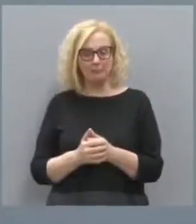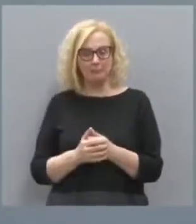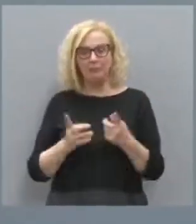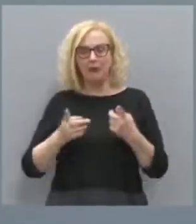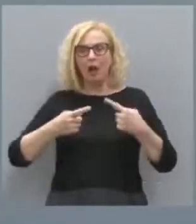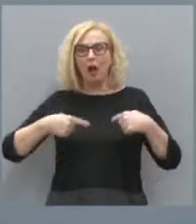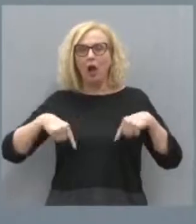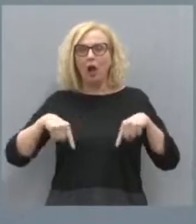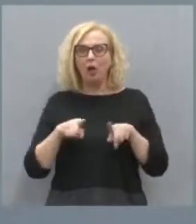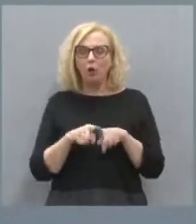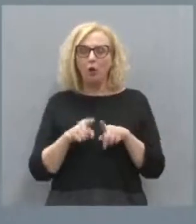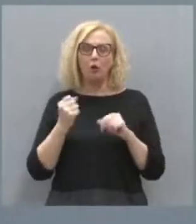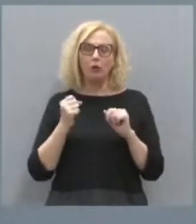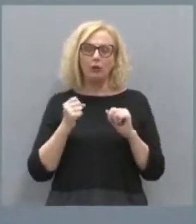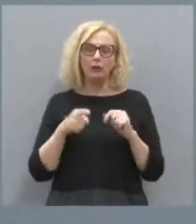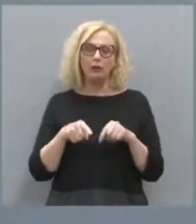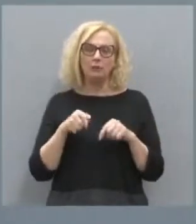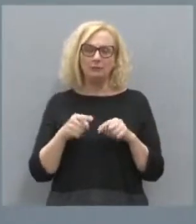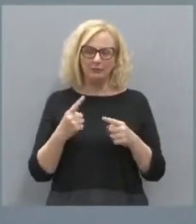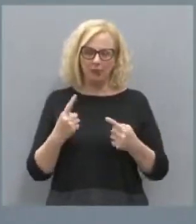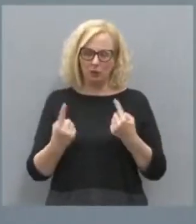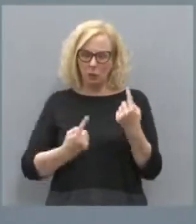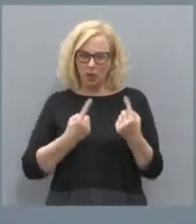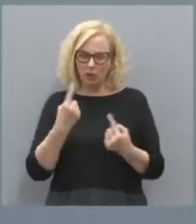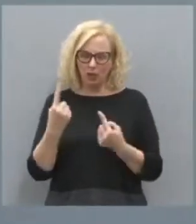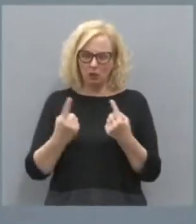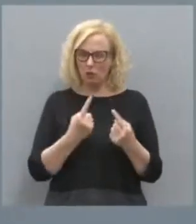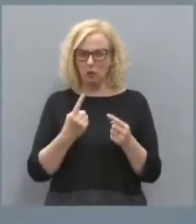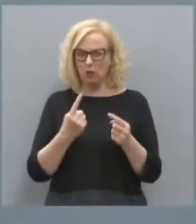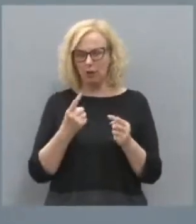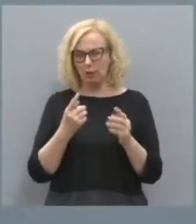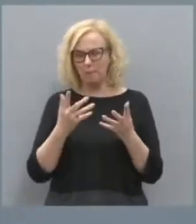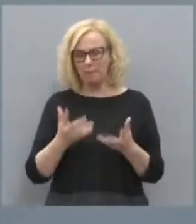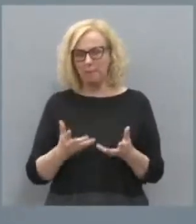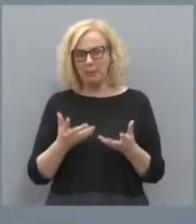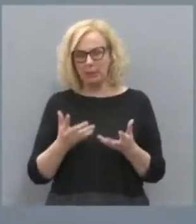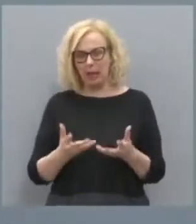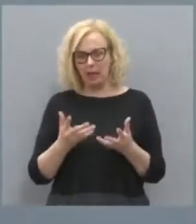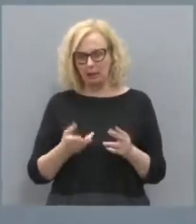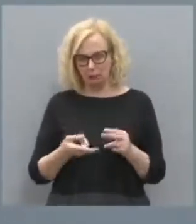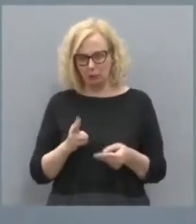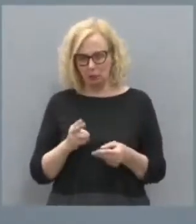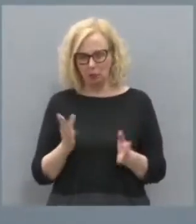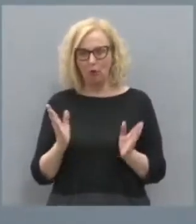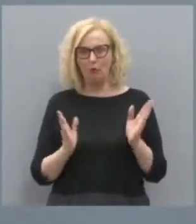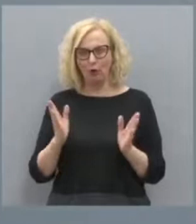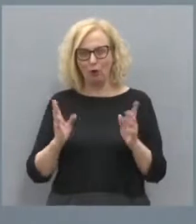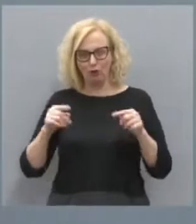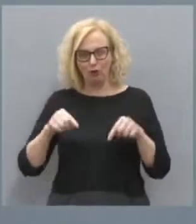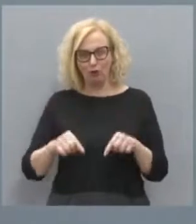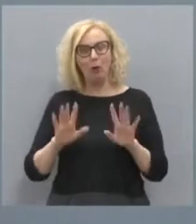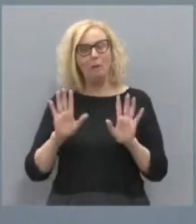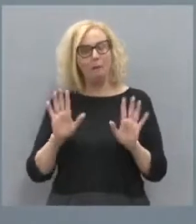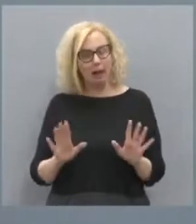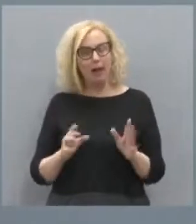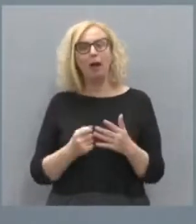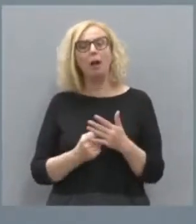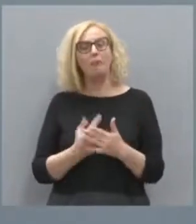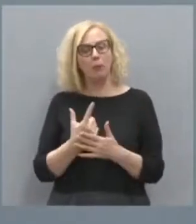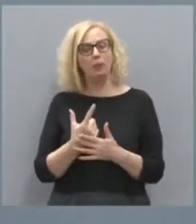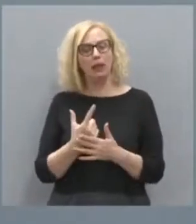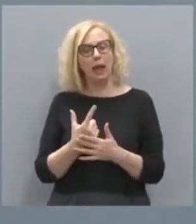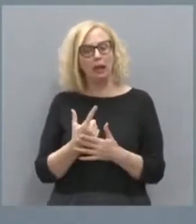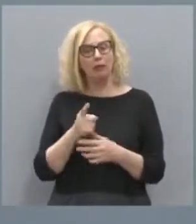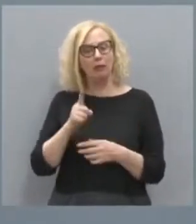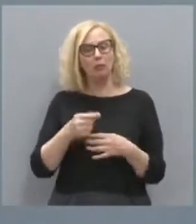sostanzialmente in una situazione molto più pesante giro i numeri e rispetto ad oggi ma crediamo sia giusto anche